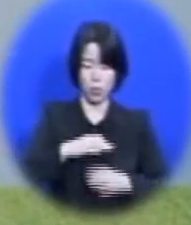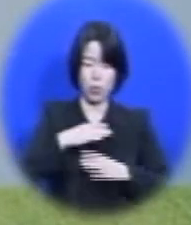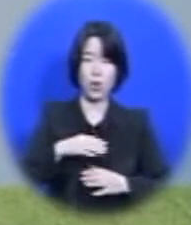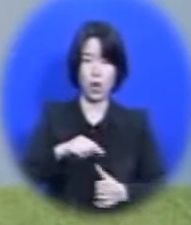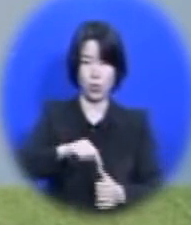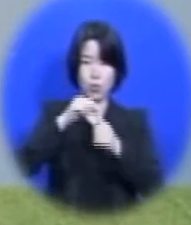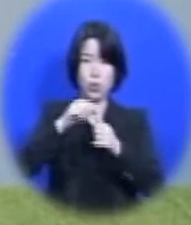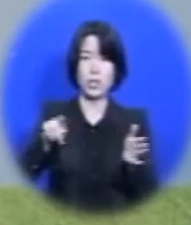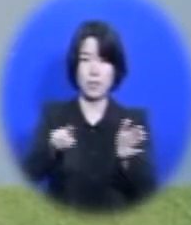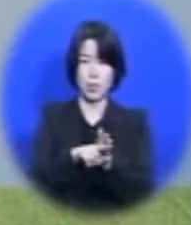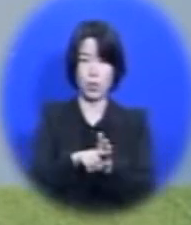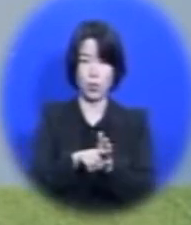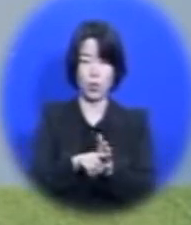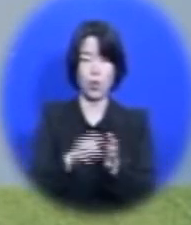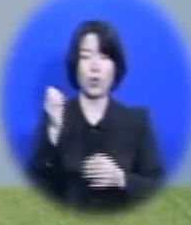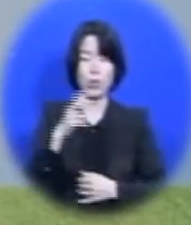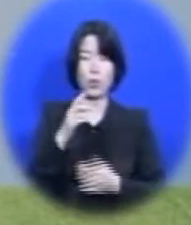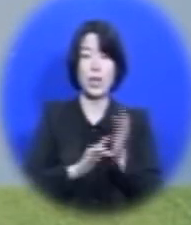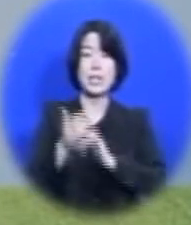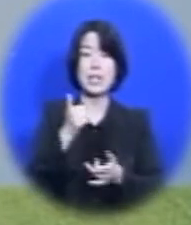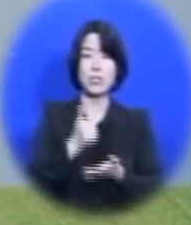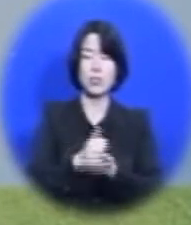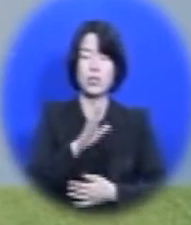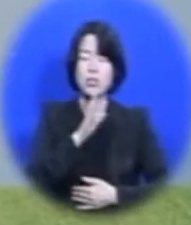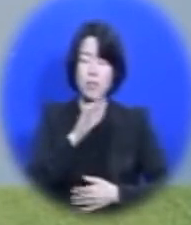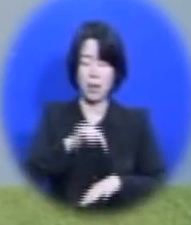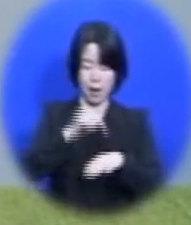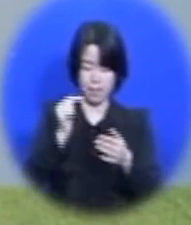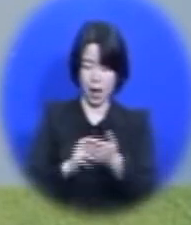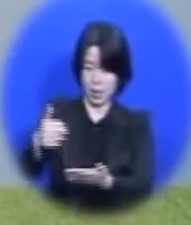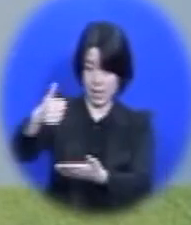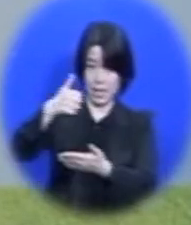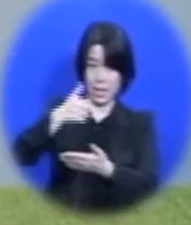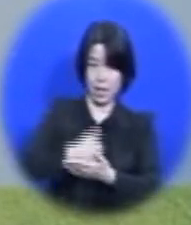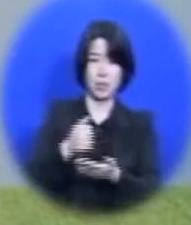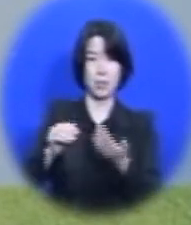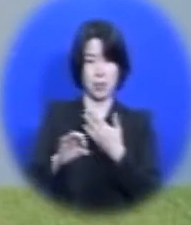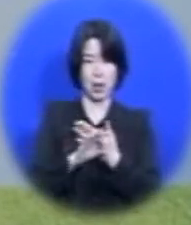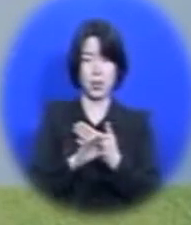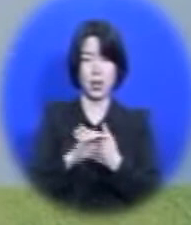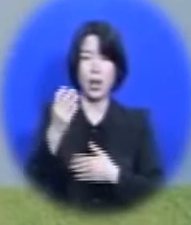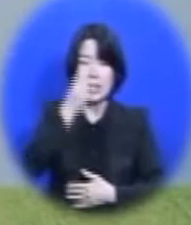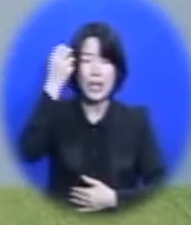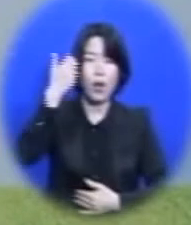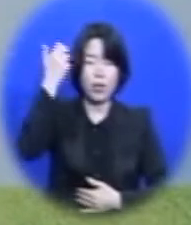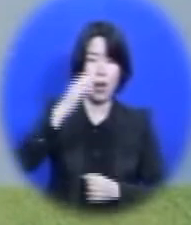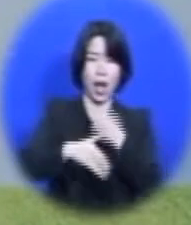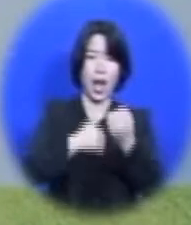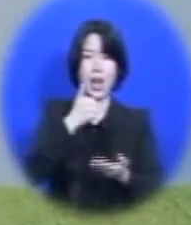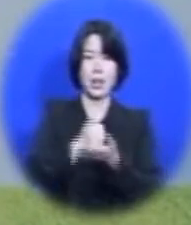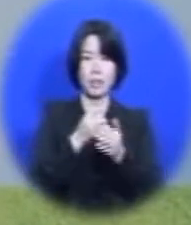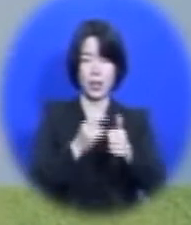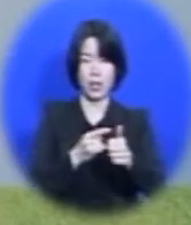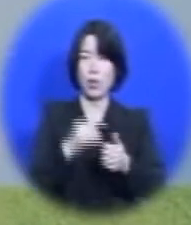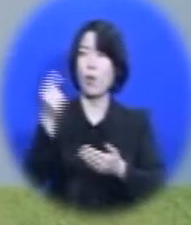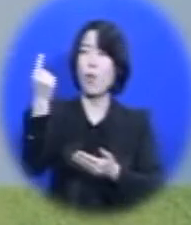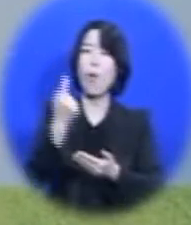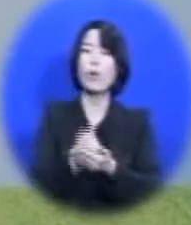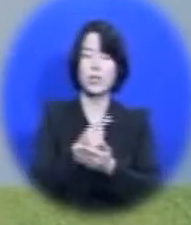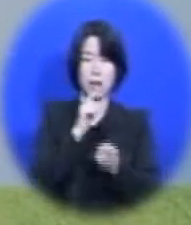구원을 믿고 그리고 예수님을 정말 마음에 영접하면 성령 하나님께서